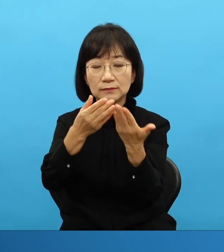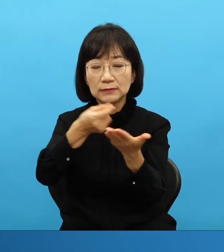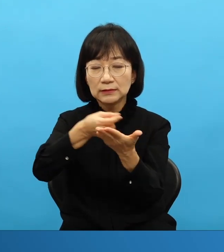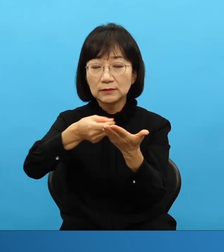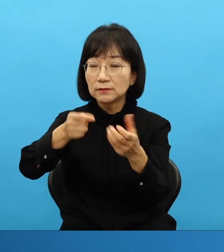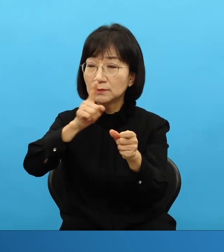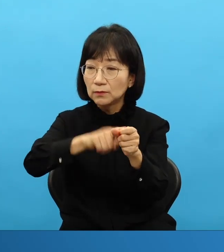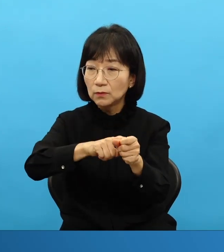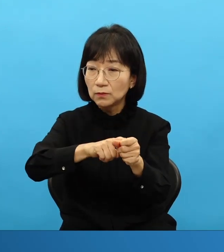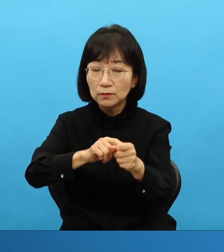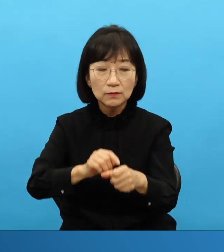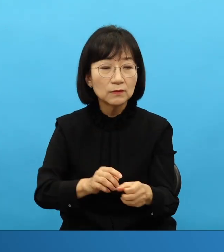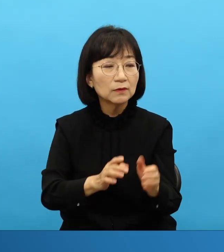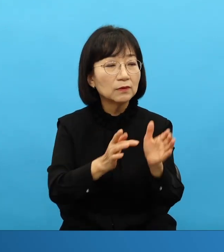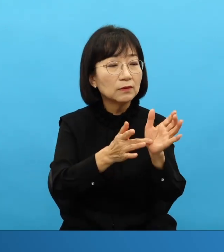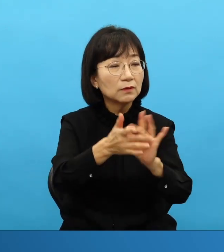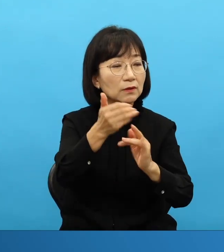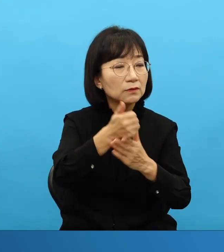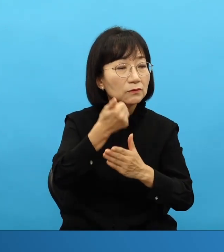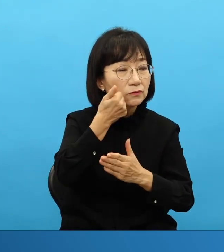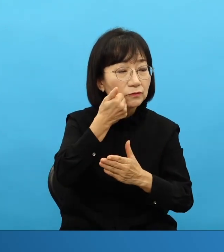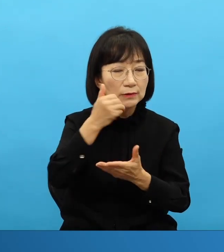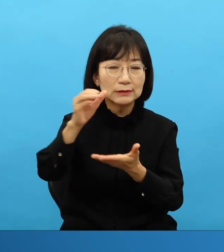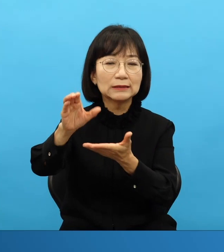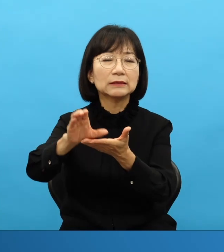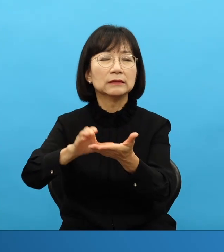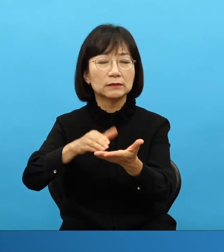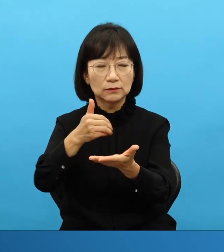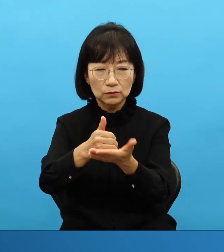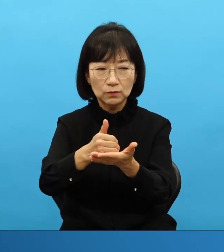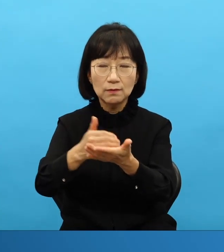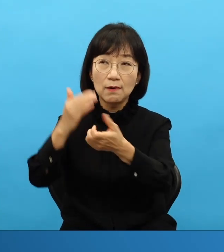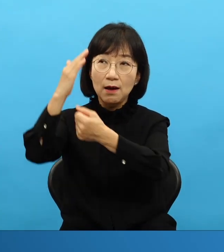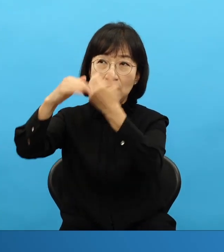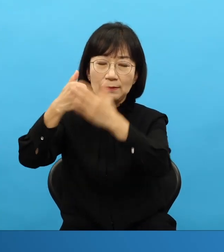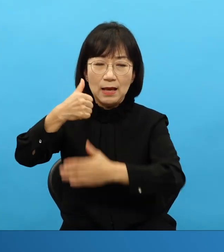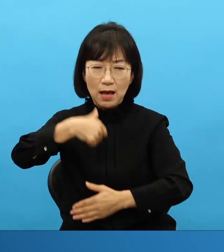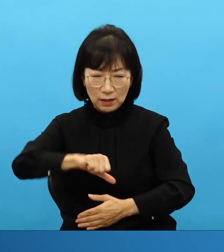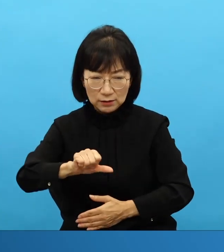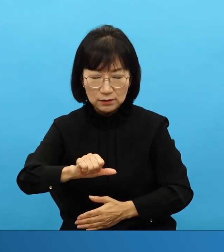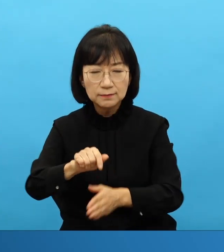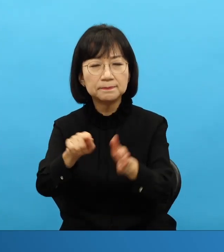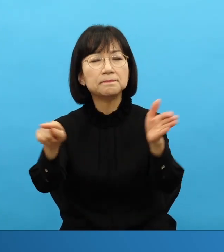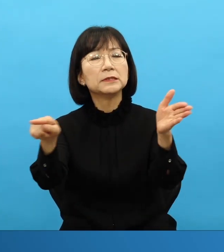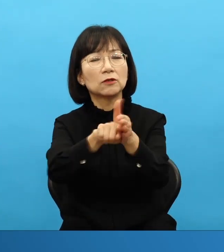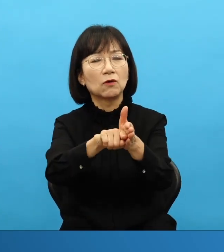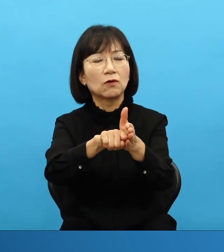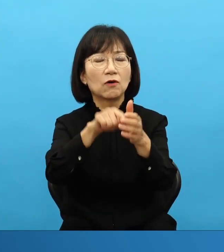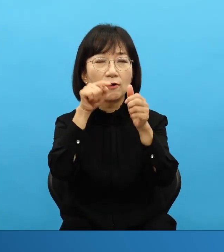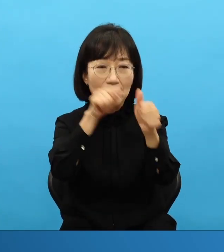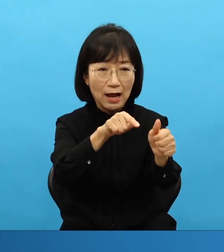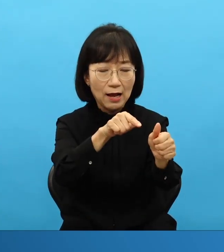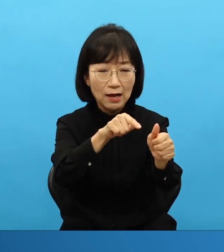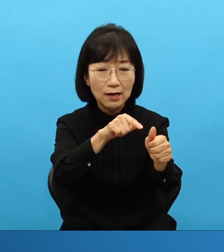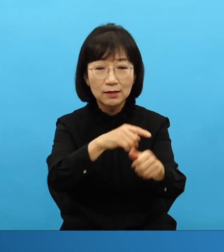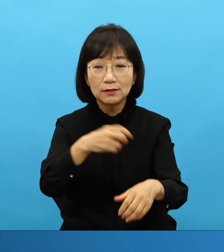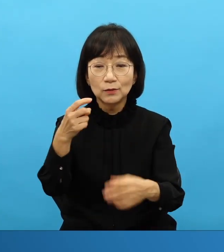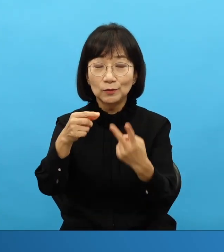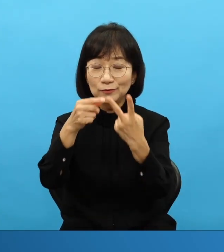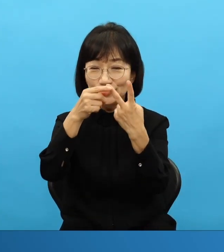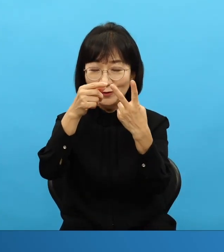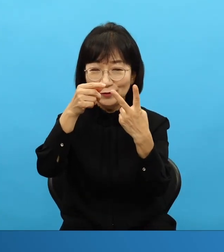예수님이 하나님의 아들 그리스도이심을 믿게 하기 위해서. 是为了让你们信耶稣是基督，是神的儿子。 두 번째는 믿는 자에게